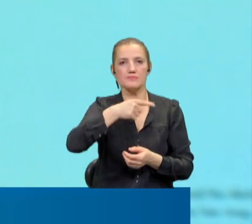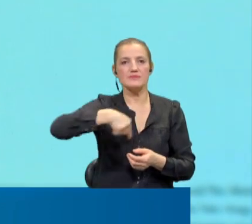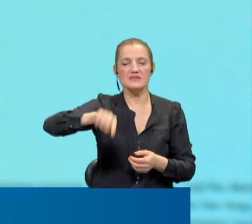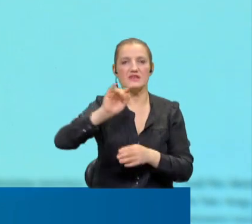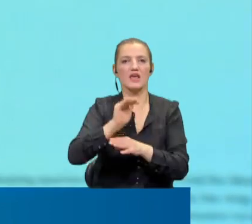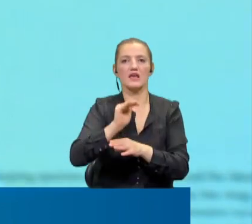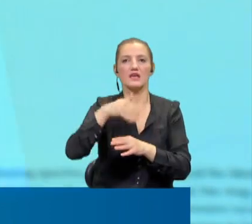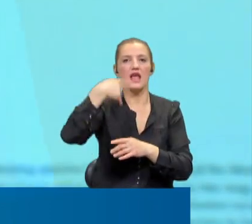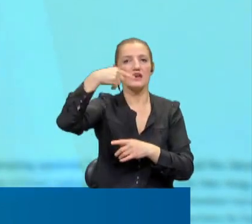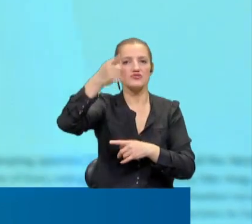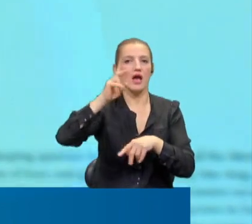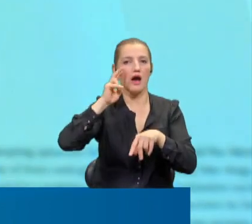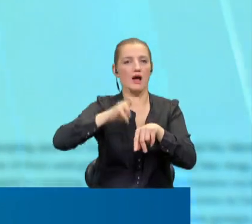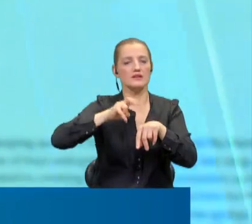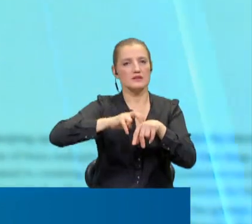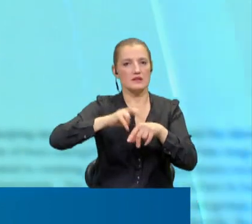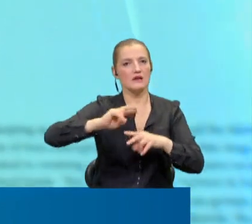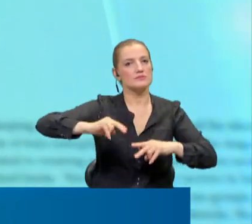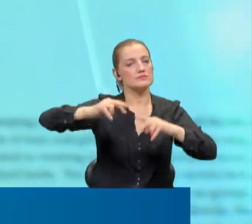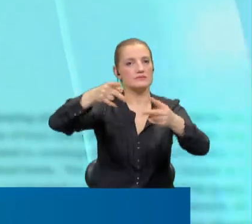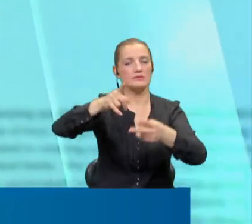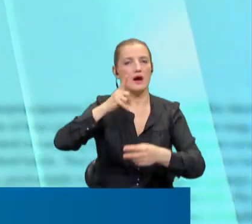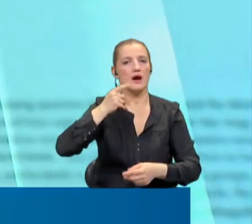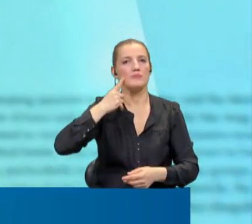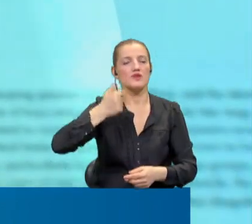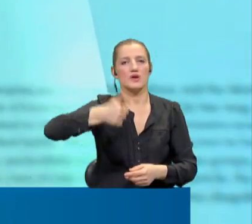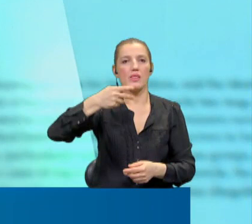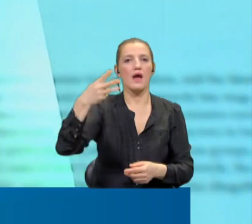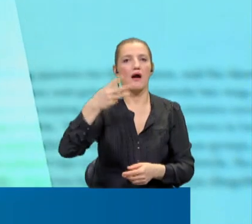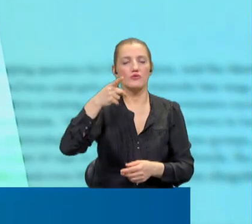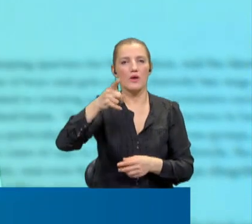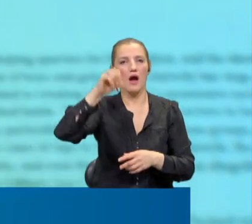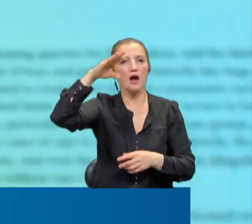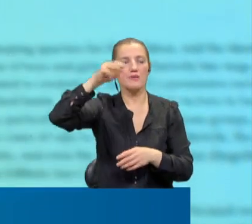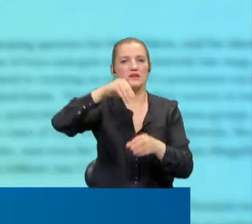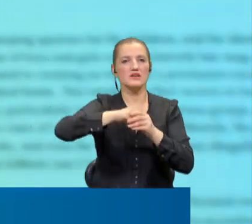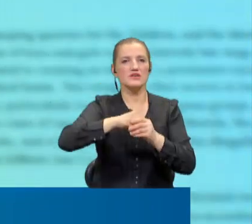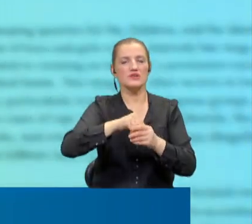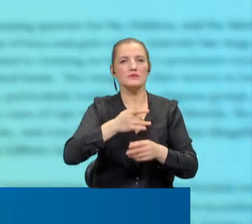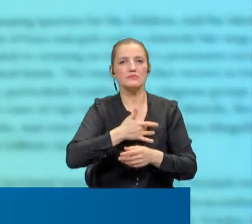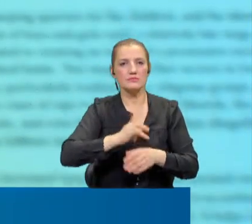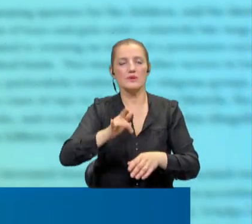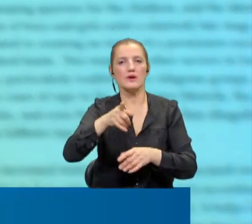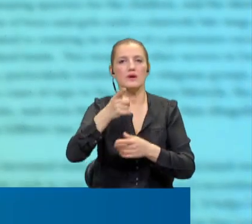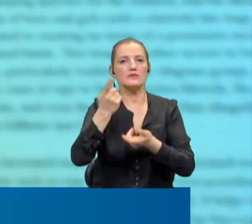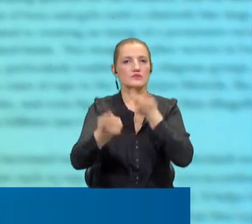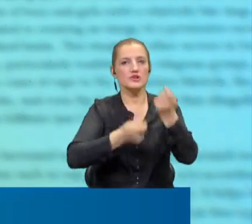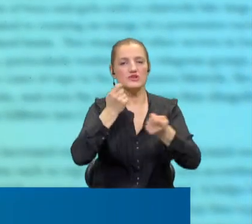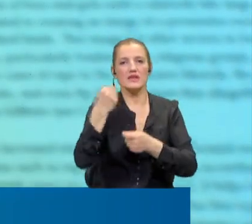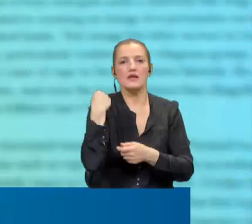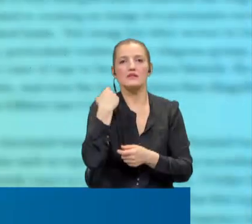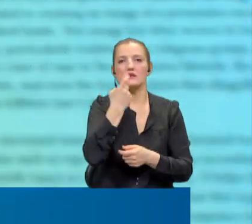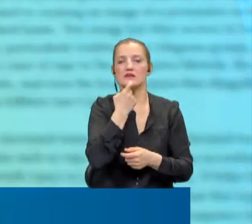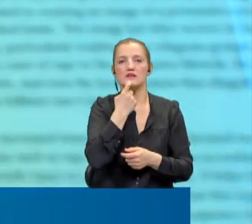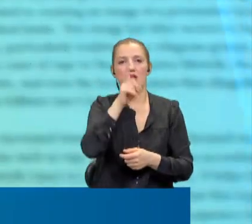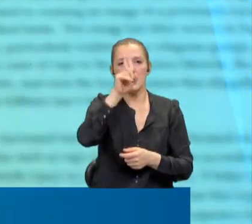geleceği Analar taşıyacak manşet Başkan Erdoğan AK Parti fedakârca çalışmasını örnek gösterdiği hatim kurtu yeni yılın